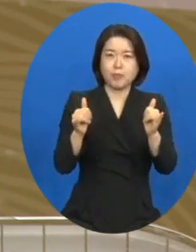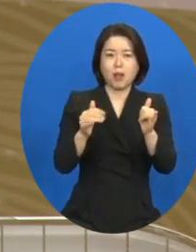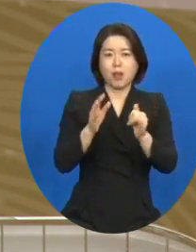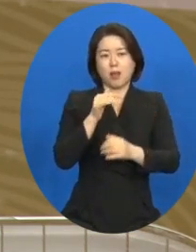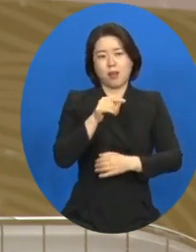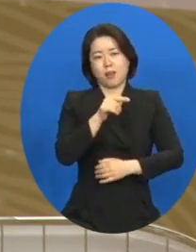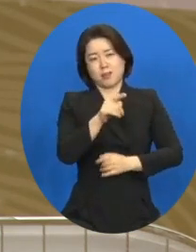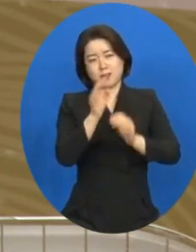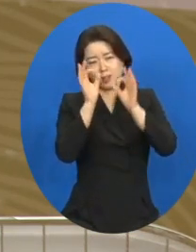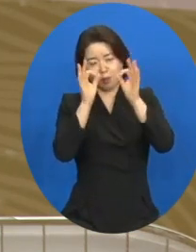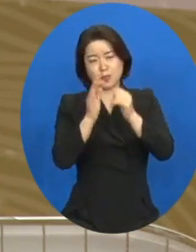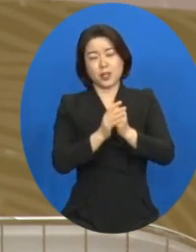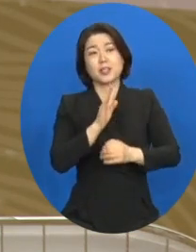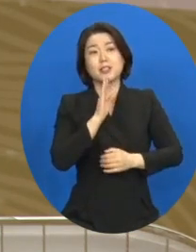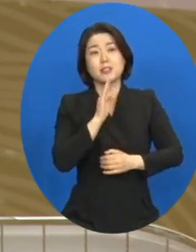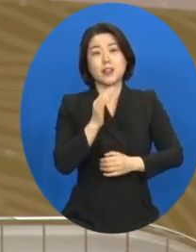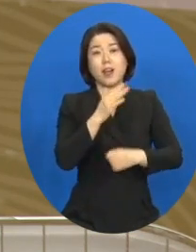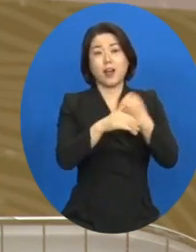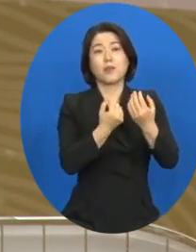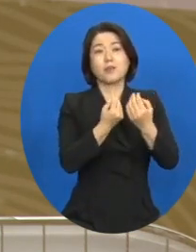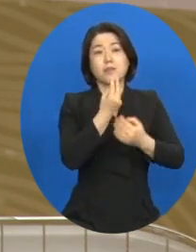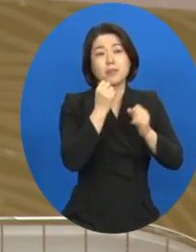사람 보니까 진짜 하나님 계신 것 같아,